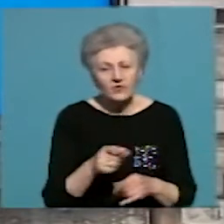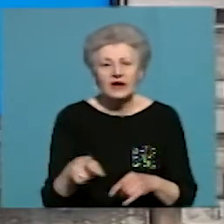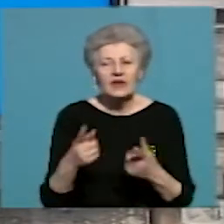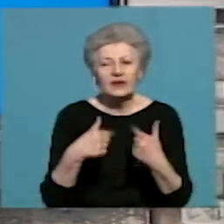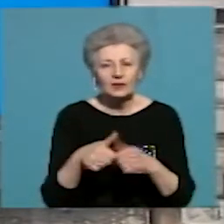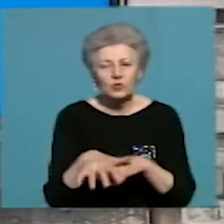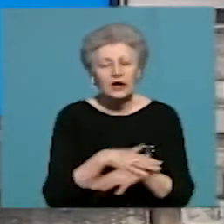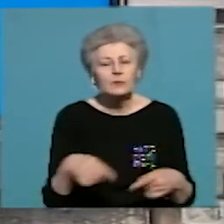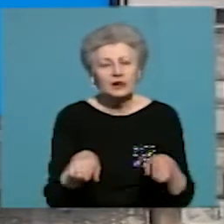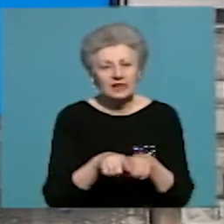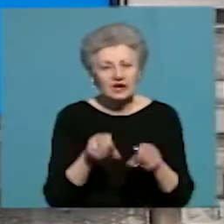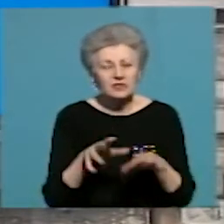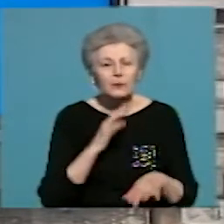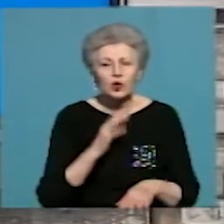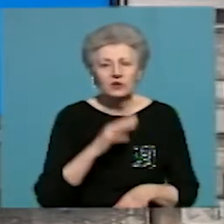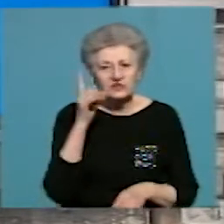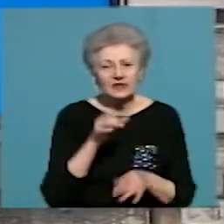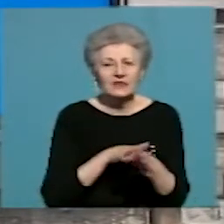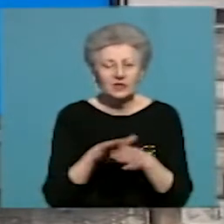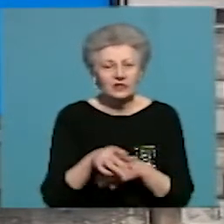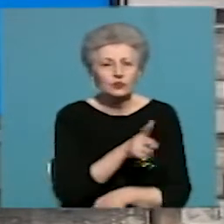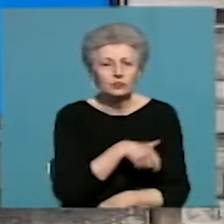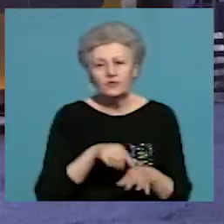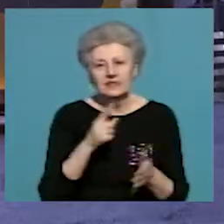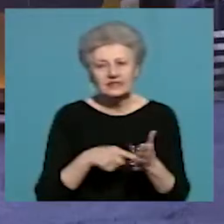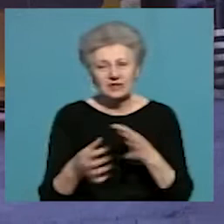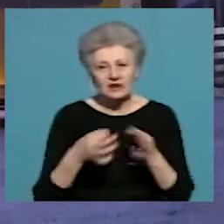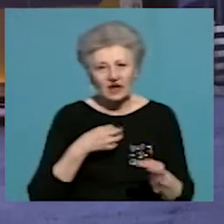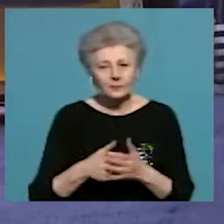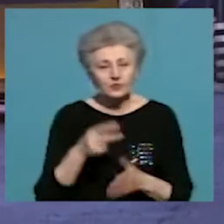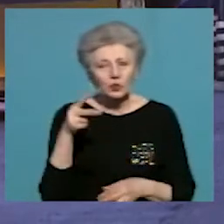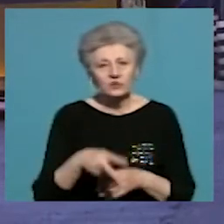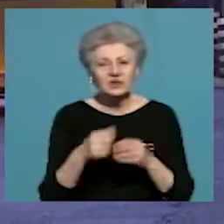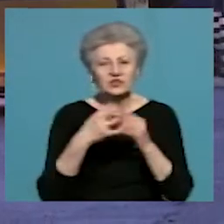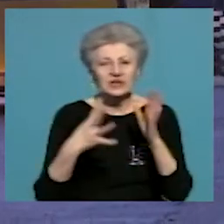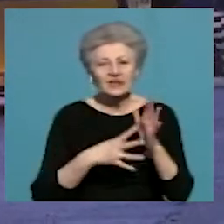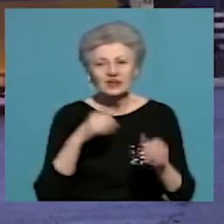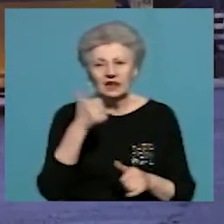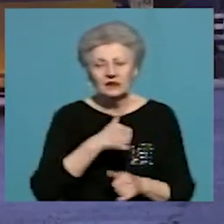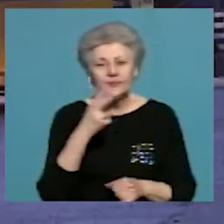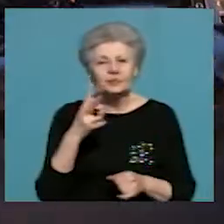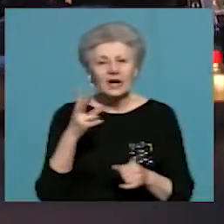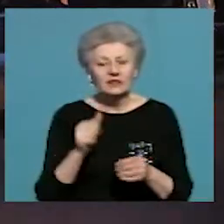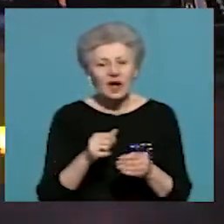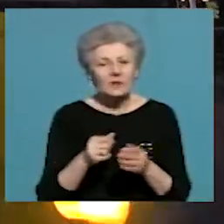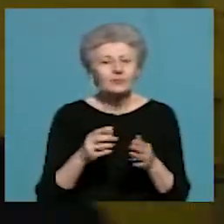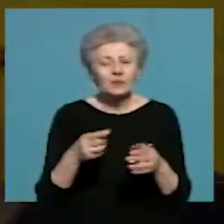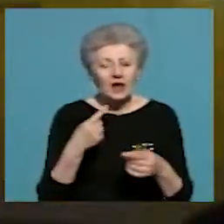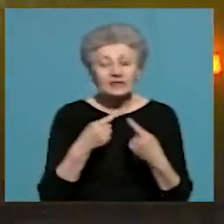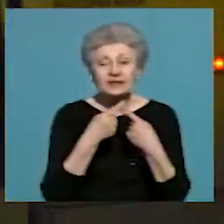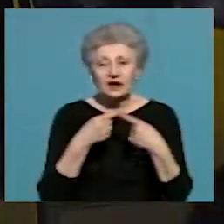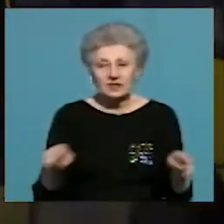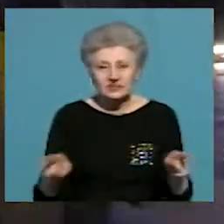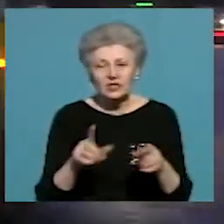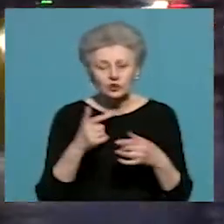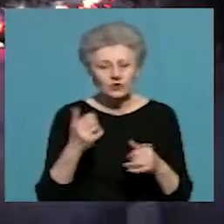таке рішення проголосували на виконавчому комітеті міської ради. У 2019 році на компенсацію різниці за пільгові